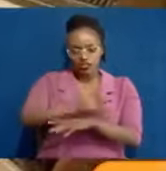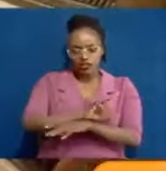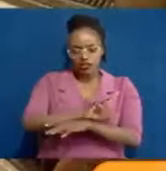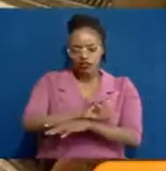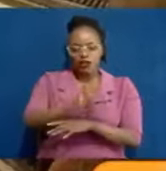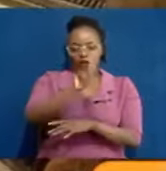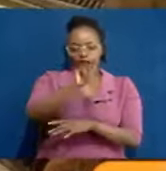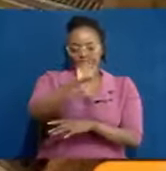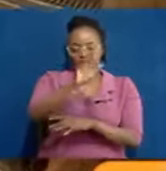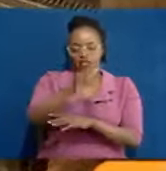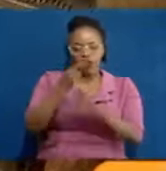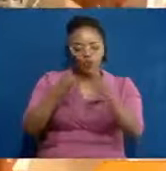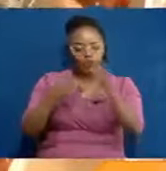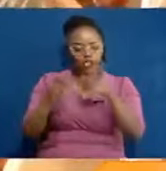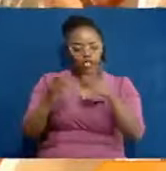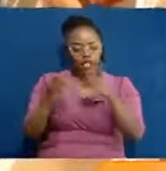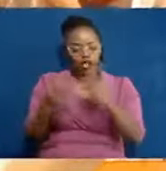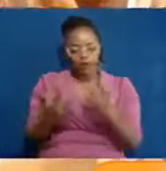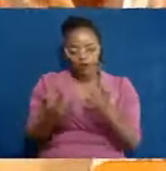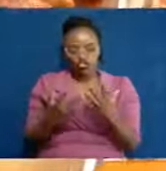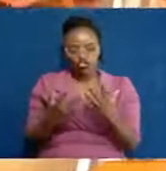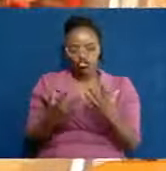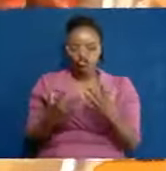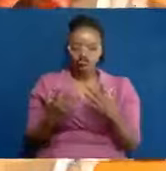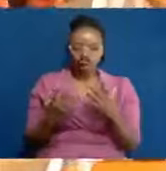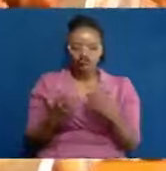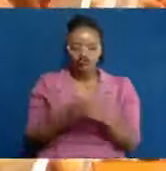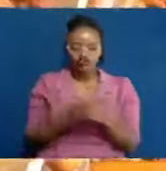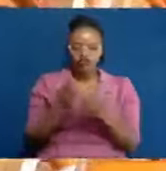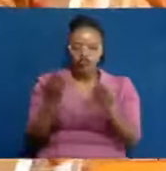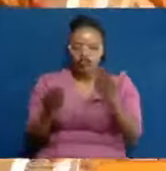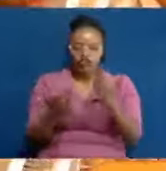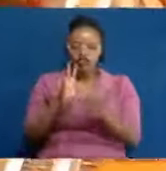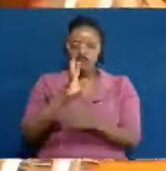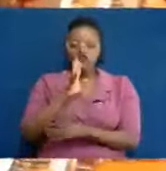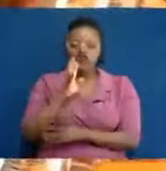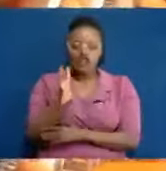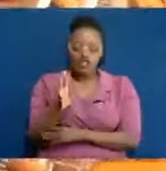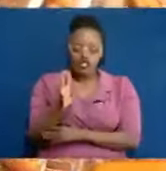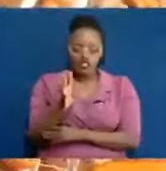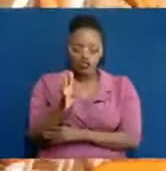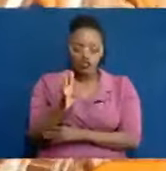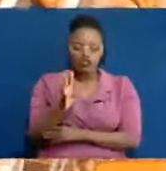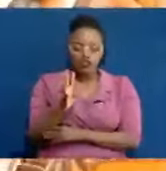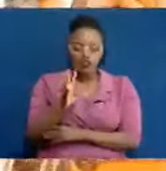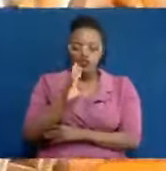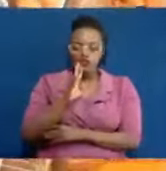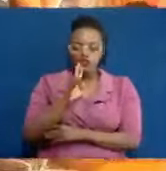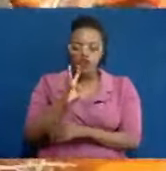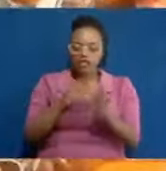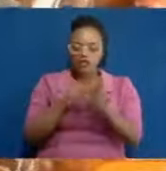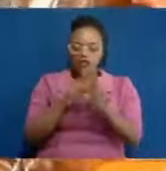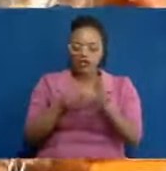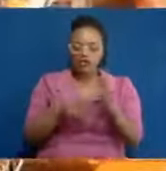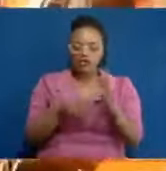Tray moja huku tukiuza, tunauza na average ya 400 shillings. So